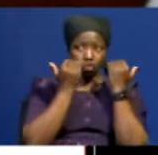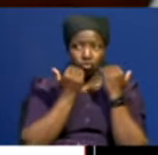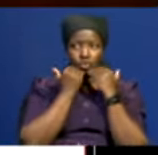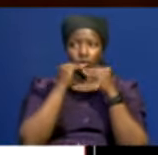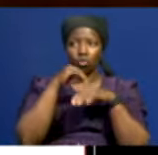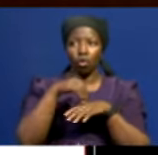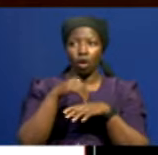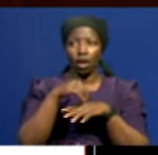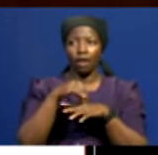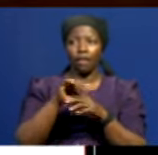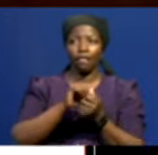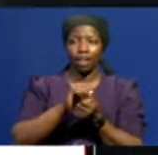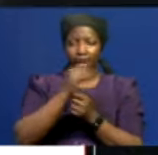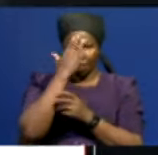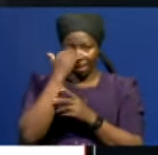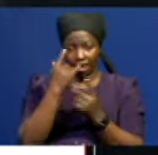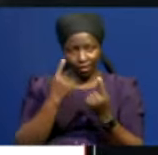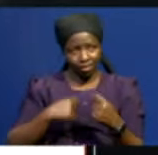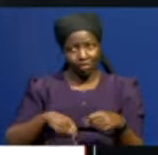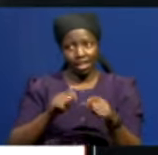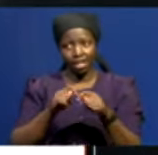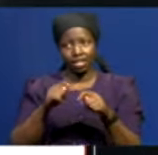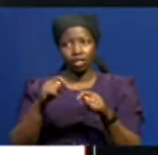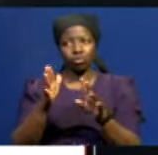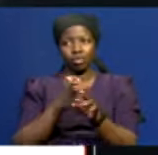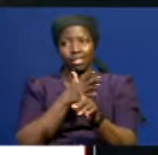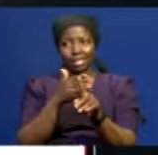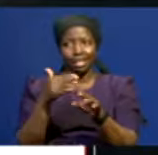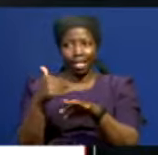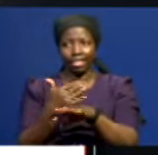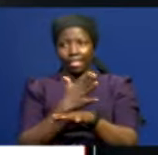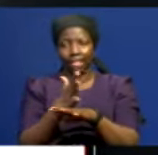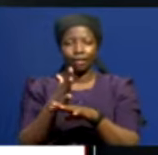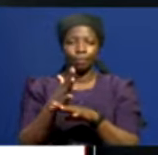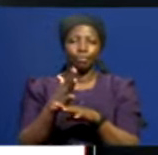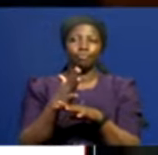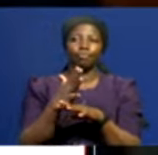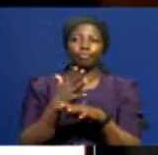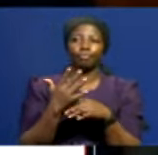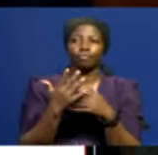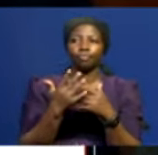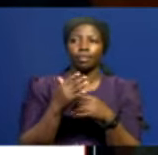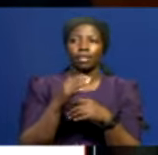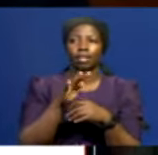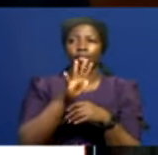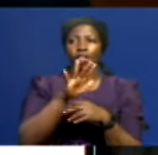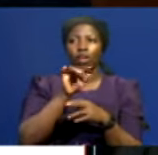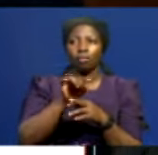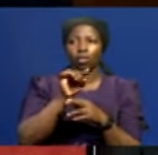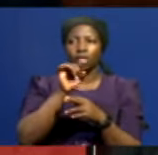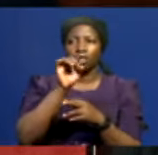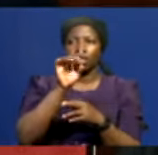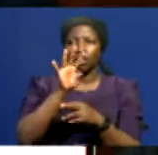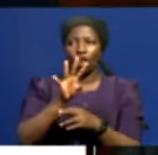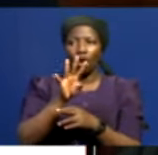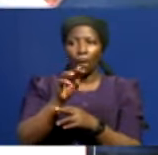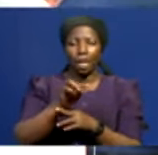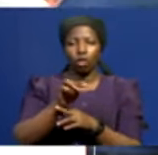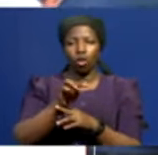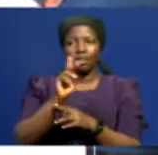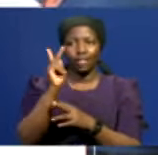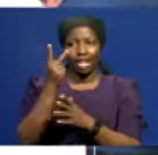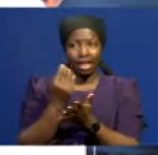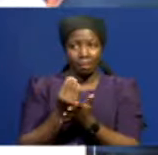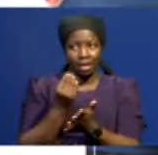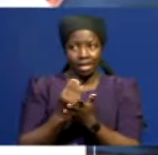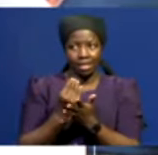kumlaghai Omid Karkane dola 1036 za Marekani, sawa na takriban shilingi milioni 5.4, kwa kudanganya kuwa